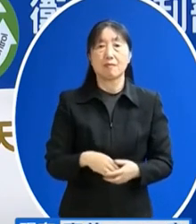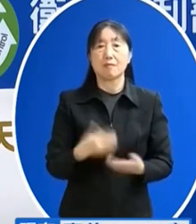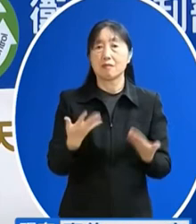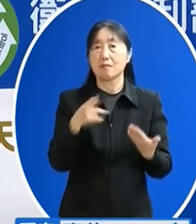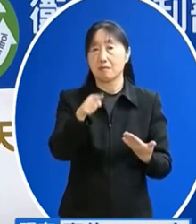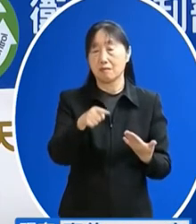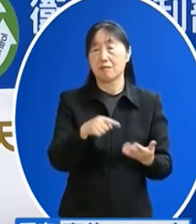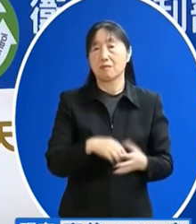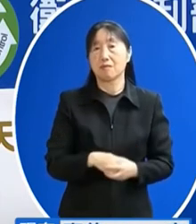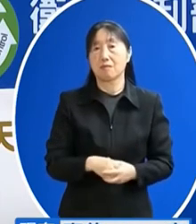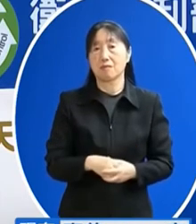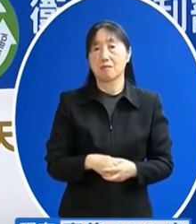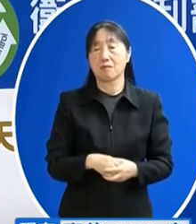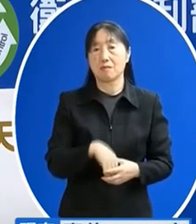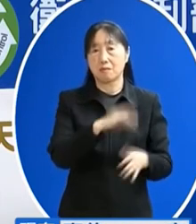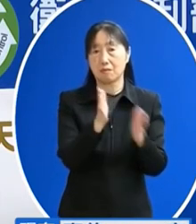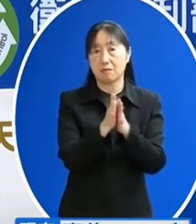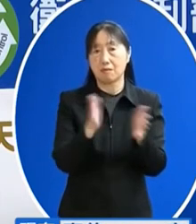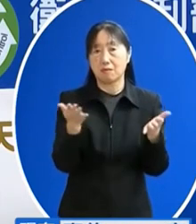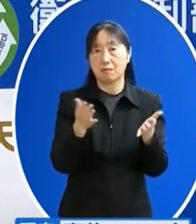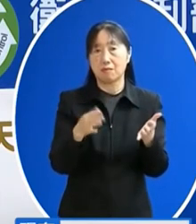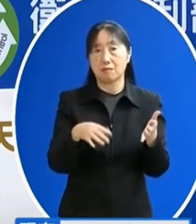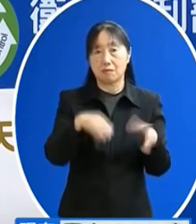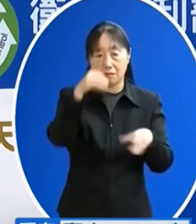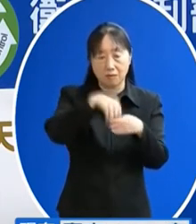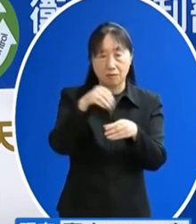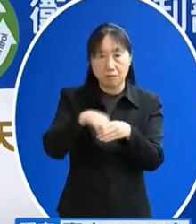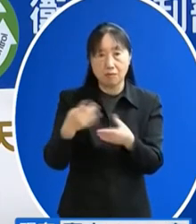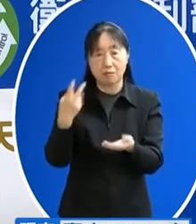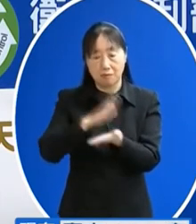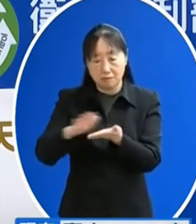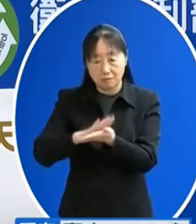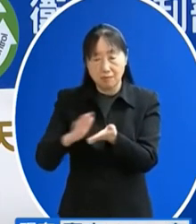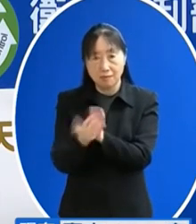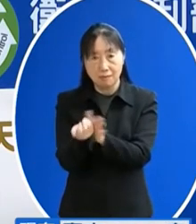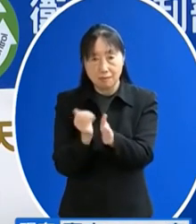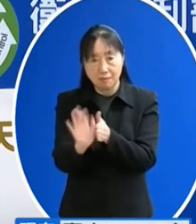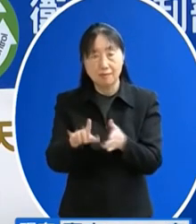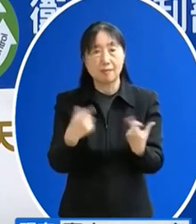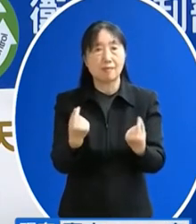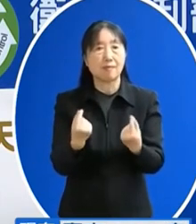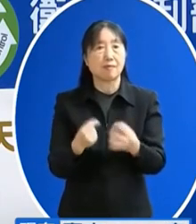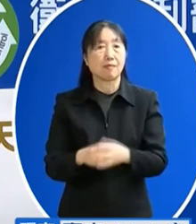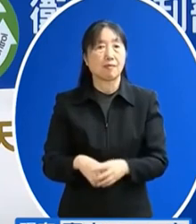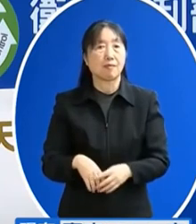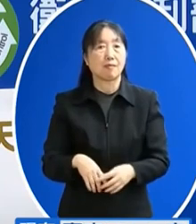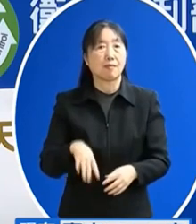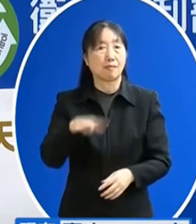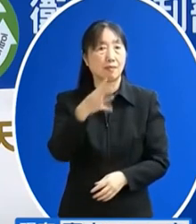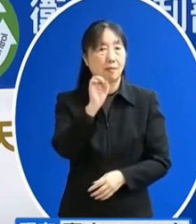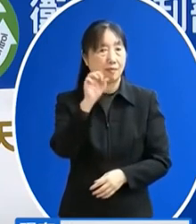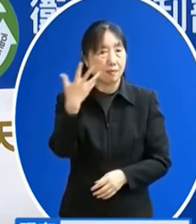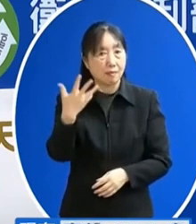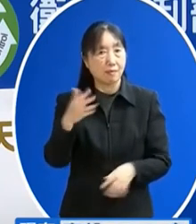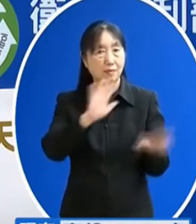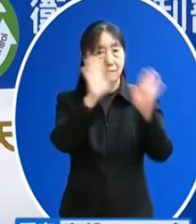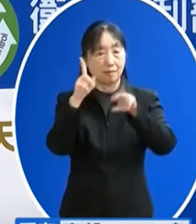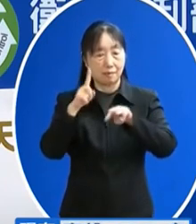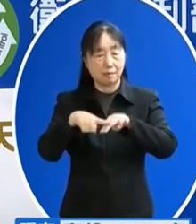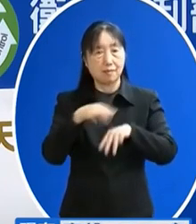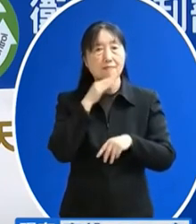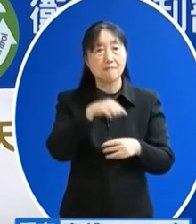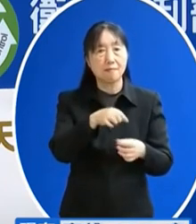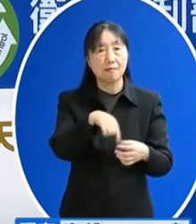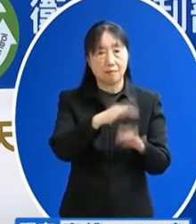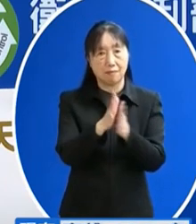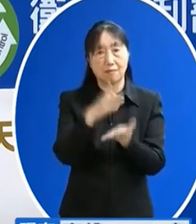将近4个，因为这是内外包装跟消毒前后，所以里面大概408个样本，那采检